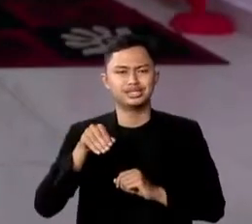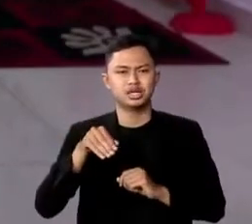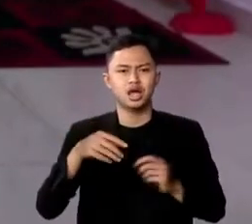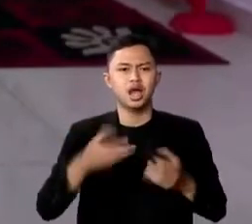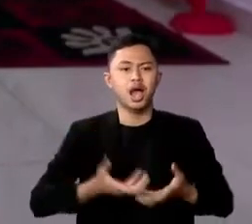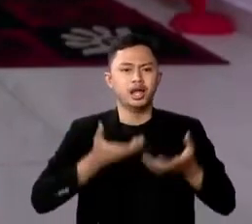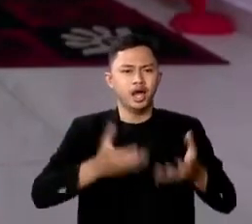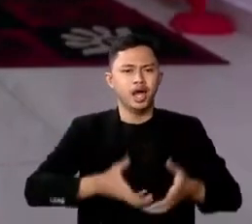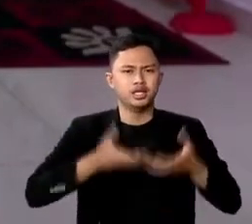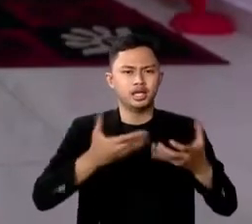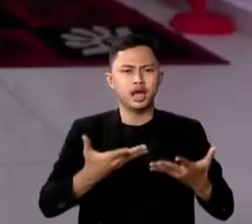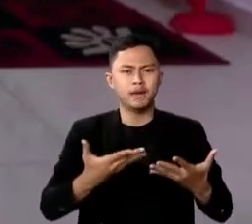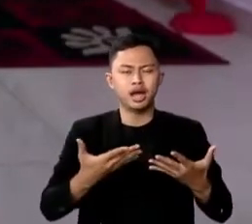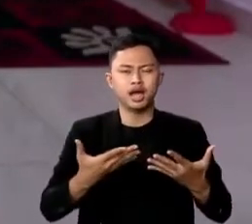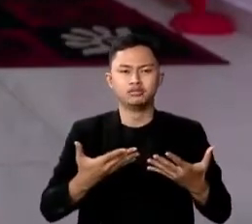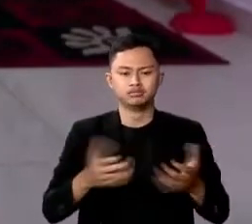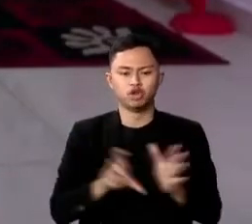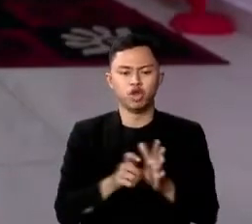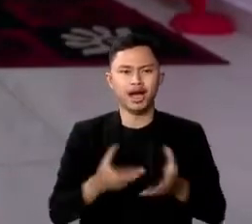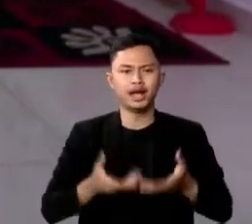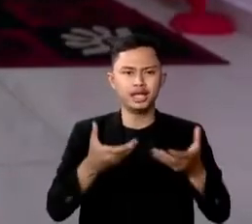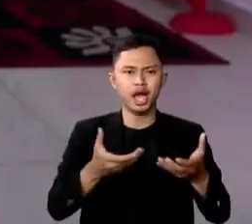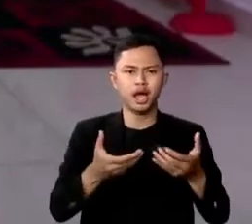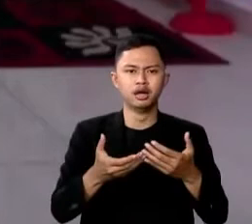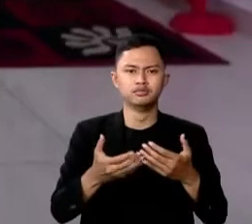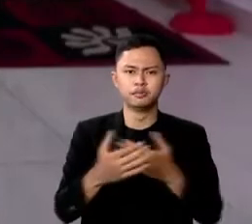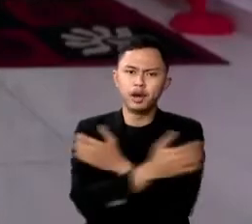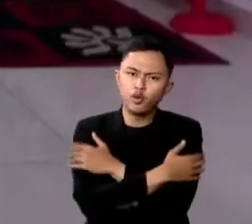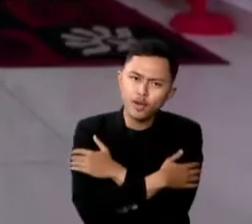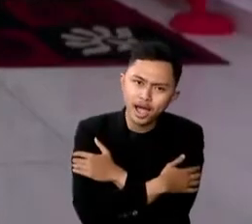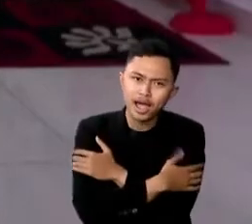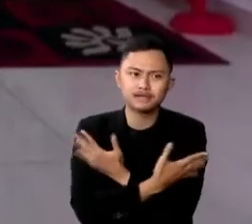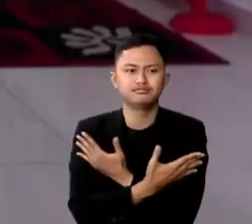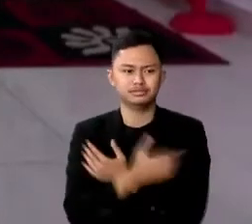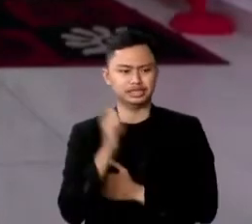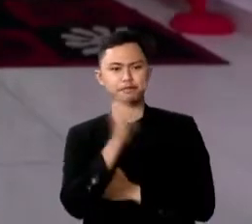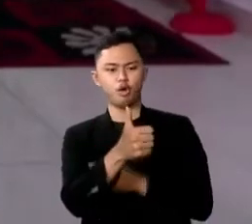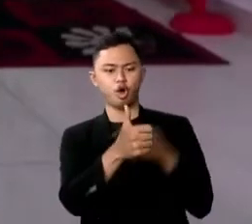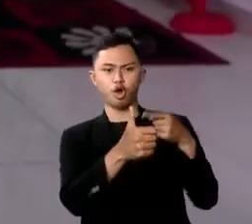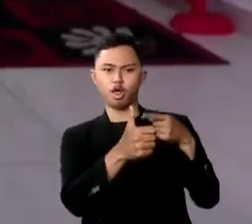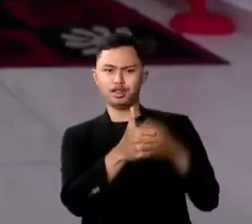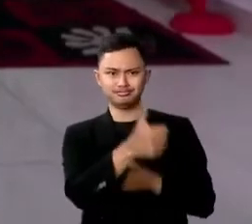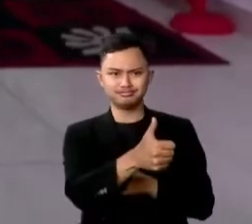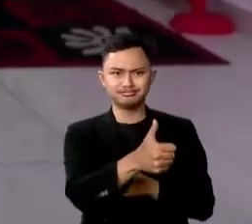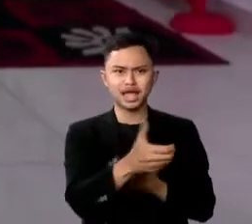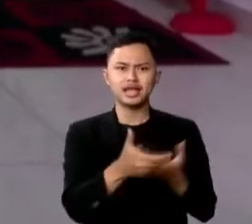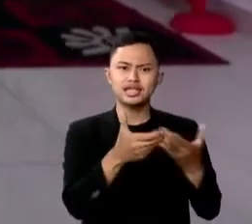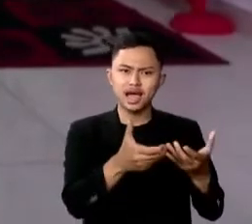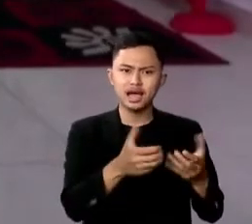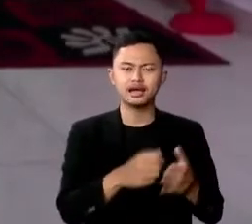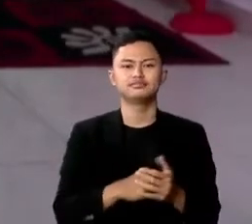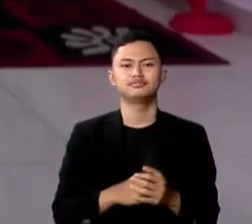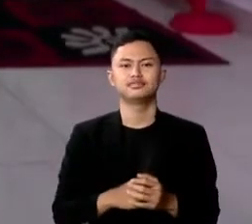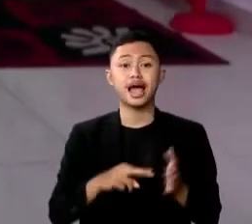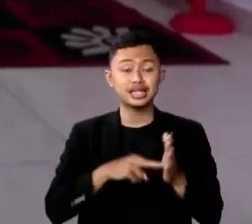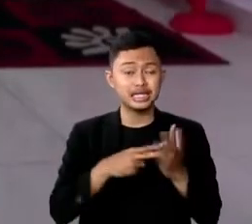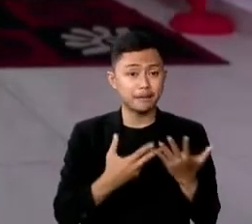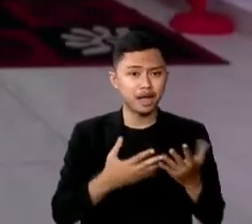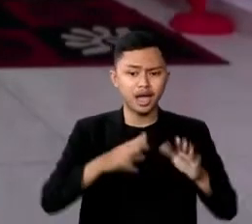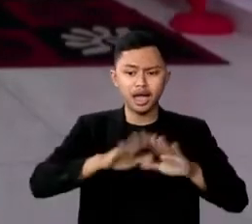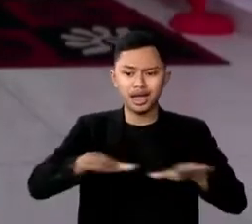hadiahnya apa ya pelukan belaian acungan jempol juga dia buat anak dengan sitosin demikian